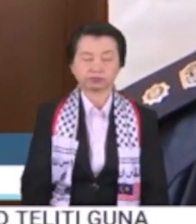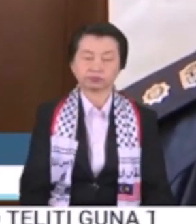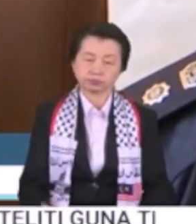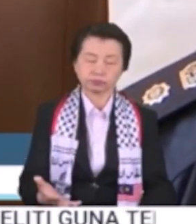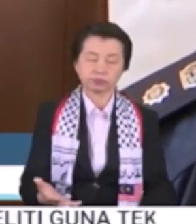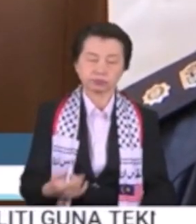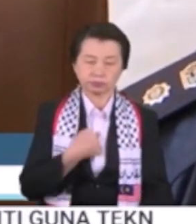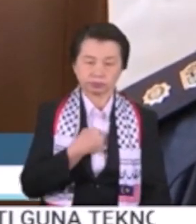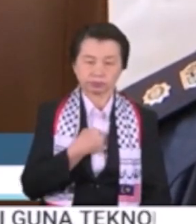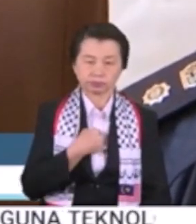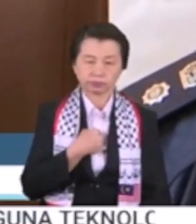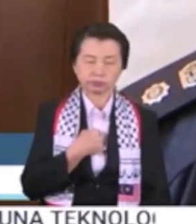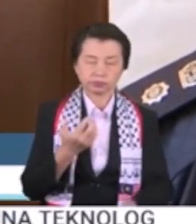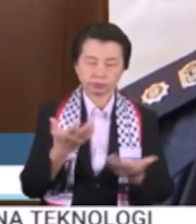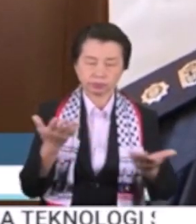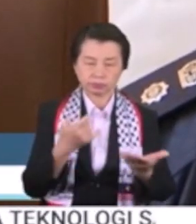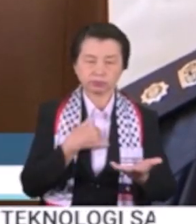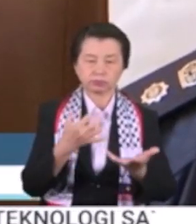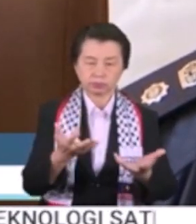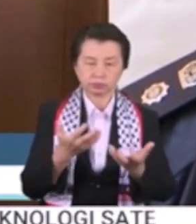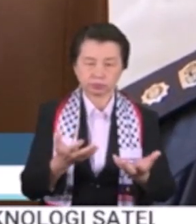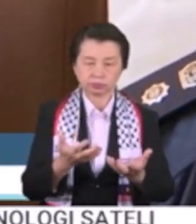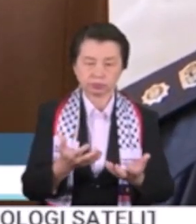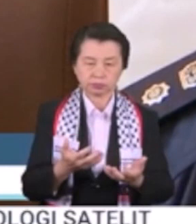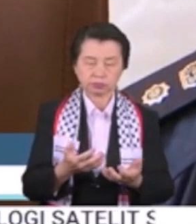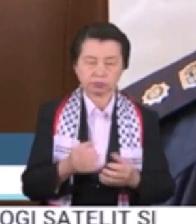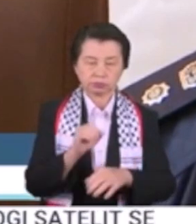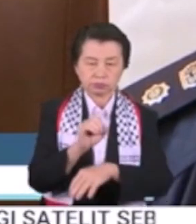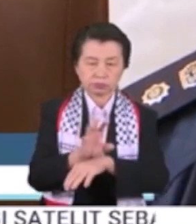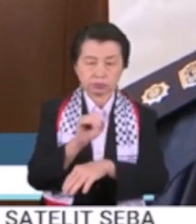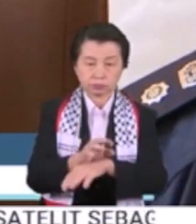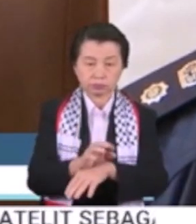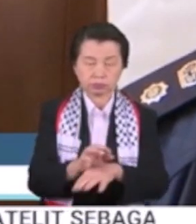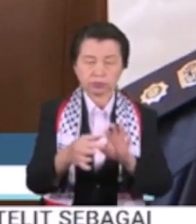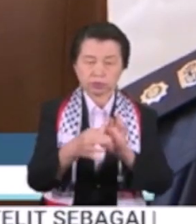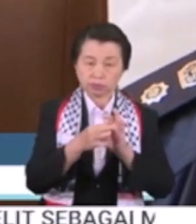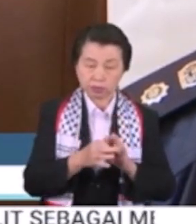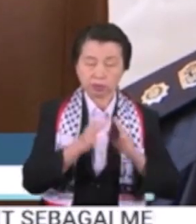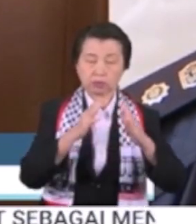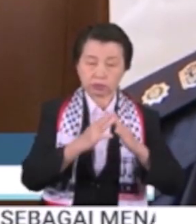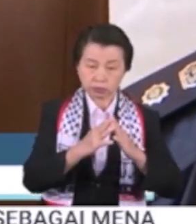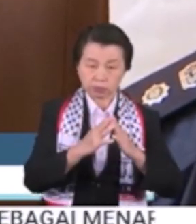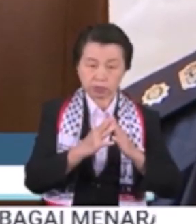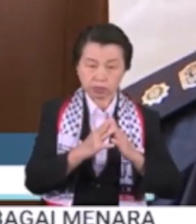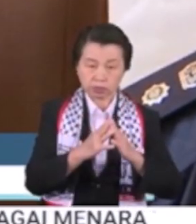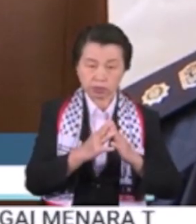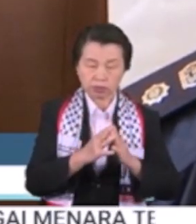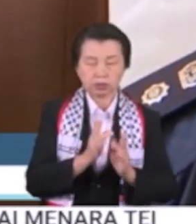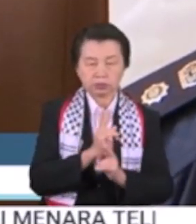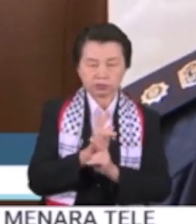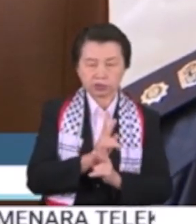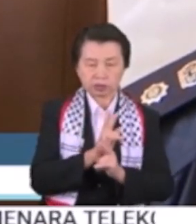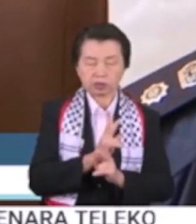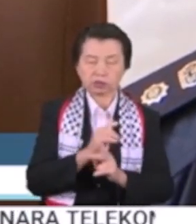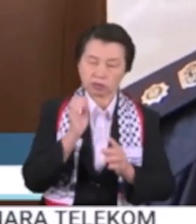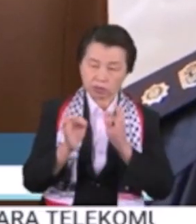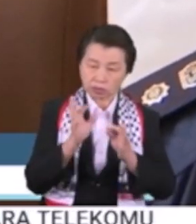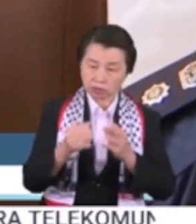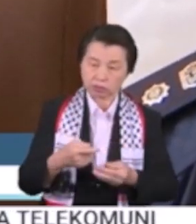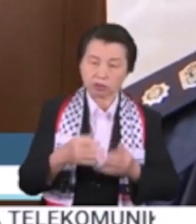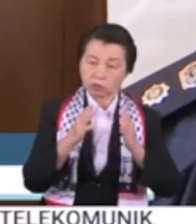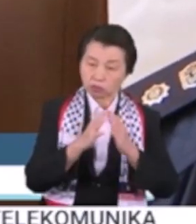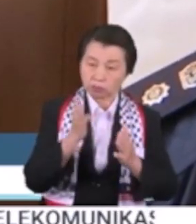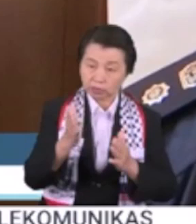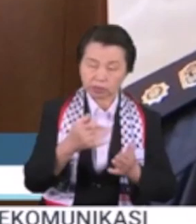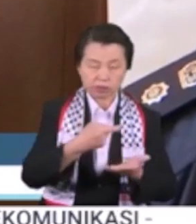So saya di kesempatan ini saya nak menyiasatilah pemilik-pemilik rumah, berhati-hatilah bila kita nak